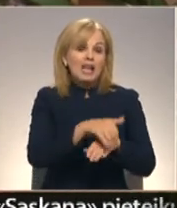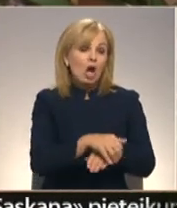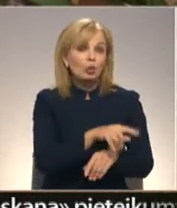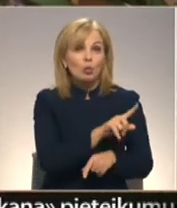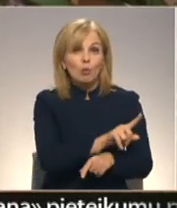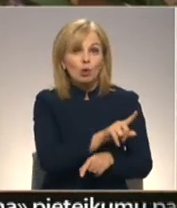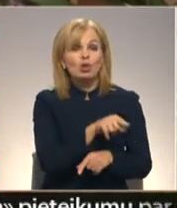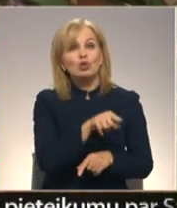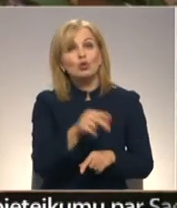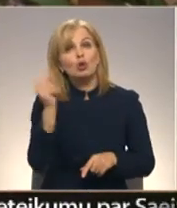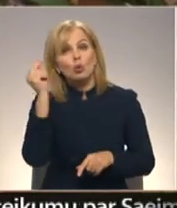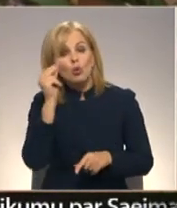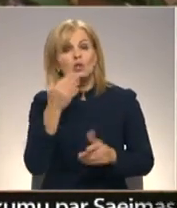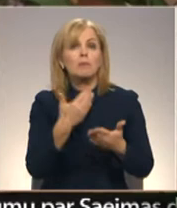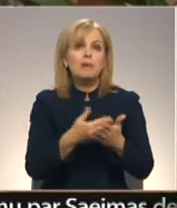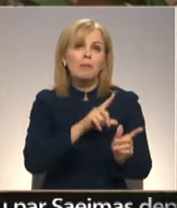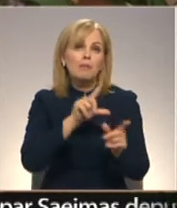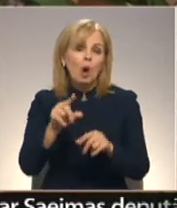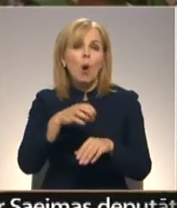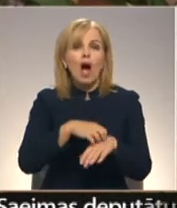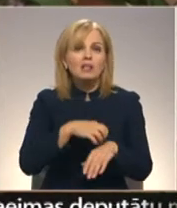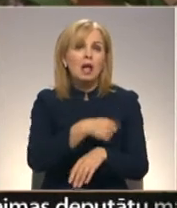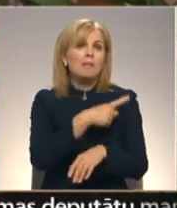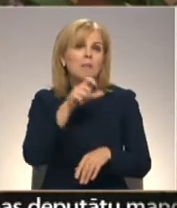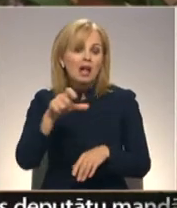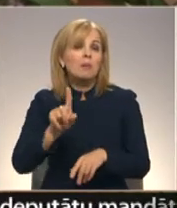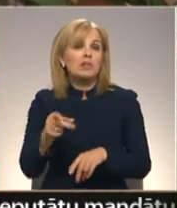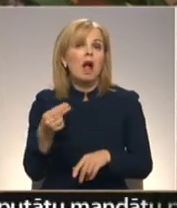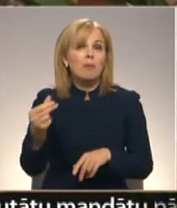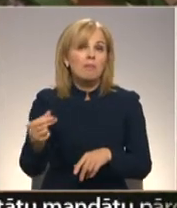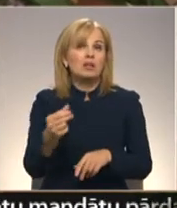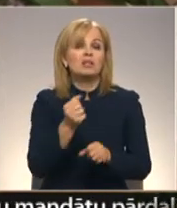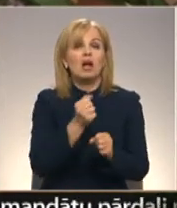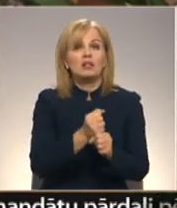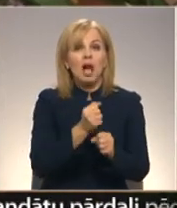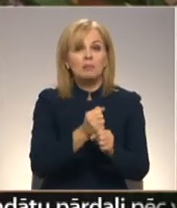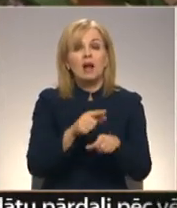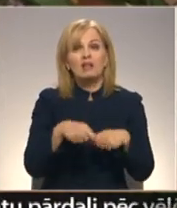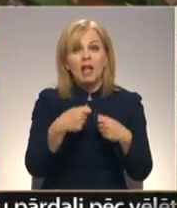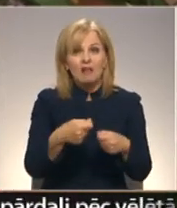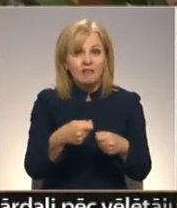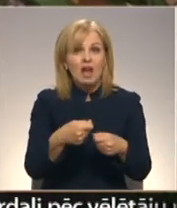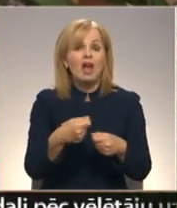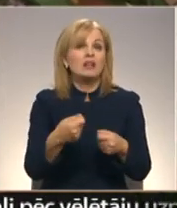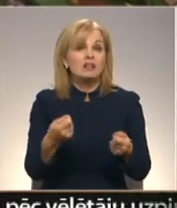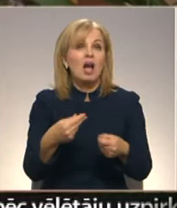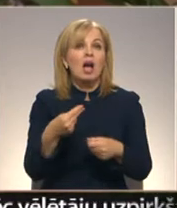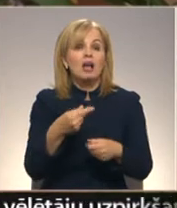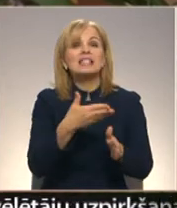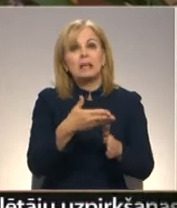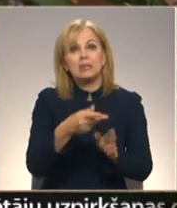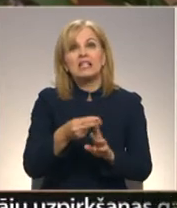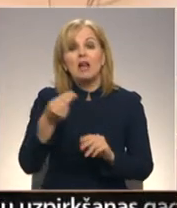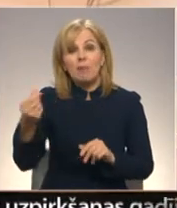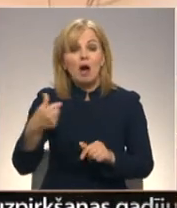teiksim, šos kursus, braucienus ārstiem, mediķiem apmaksā, nu, darba devējs slimnīcas, ja, teiksim, mūsu situācijā, diemžēl tas